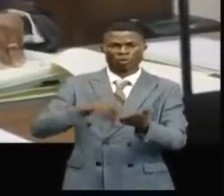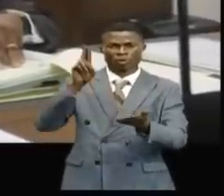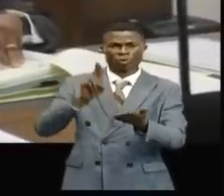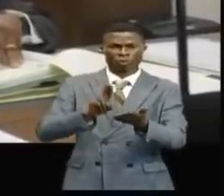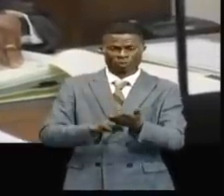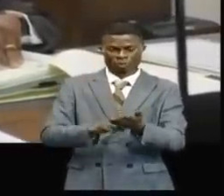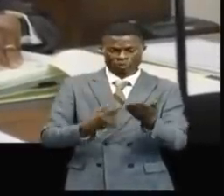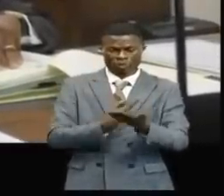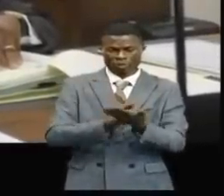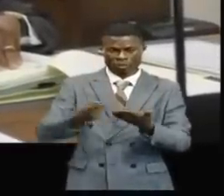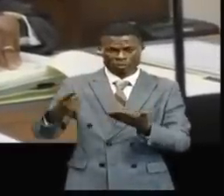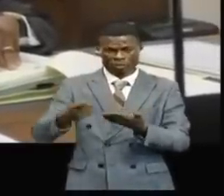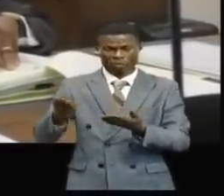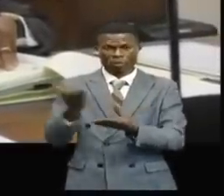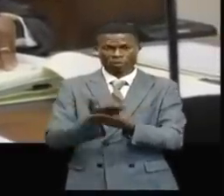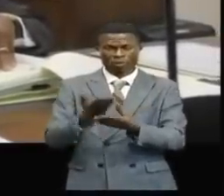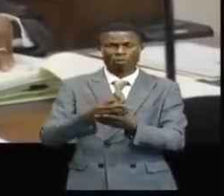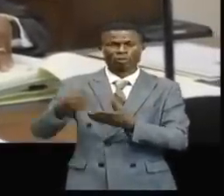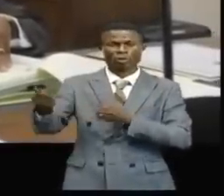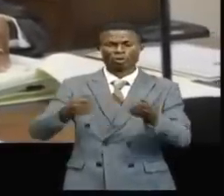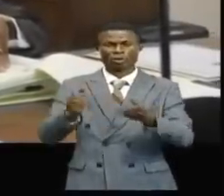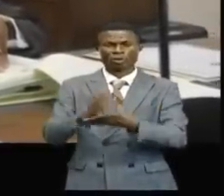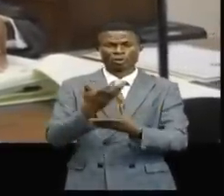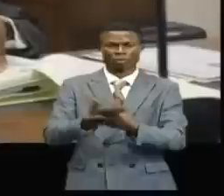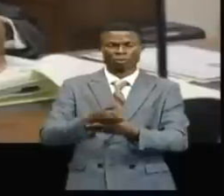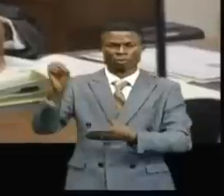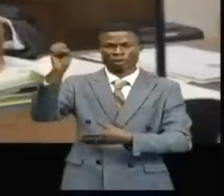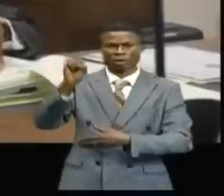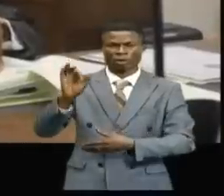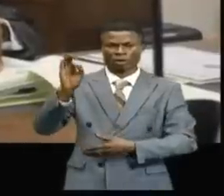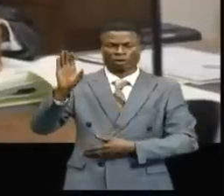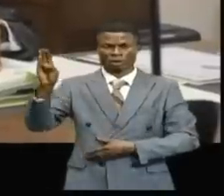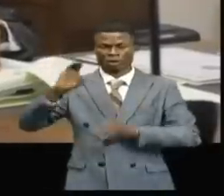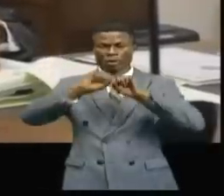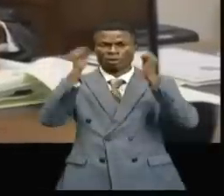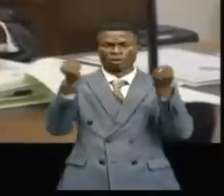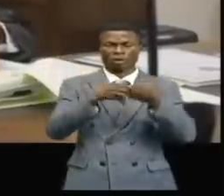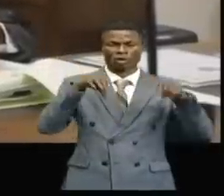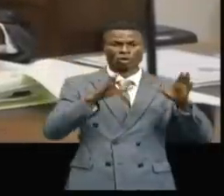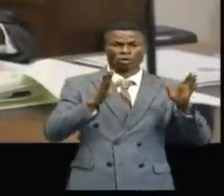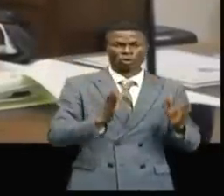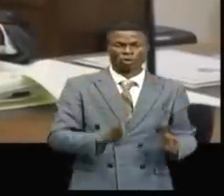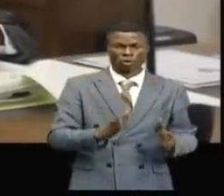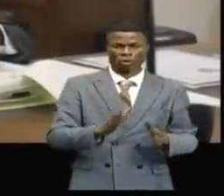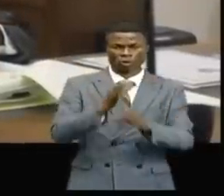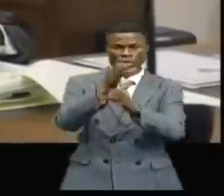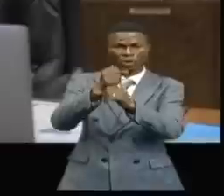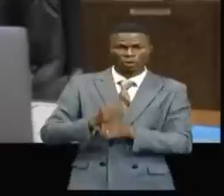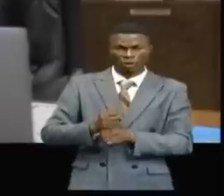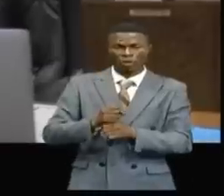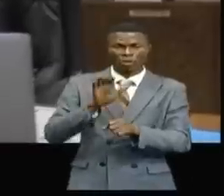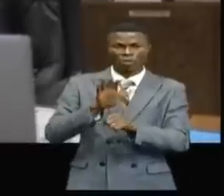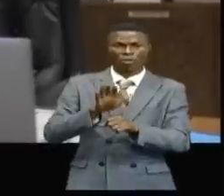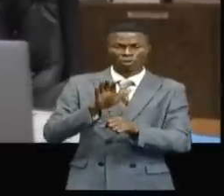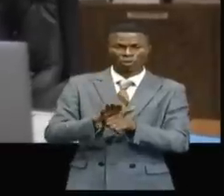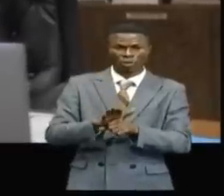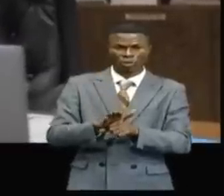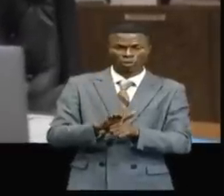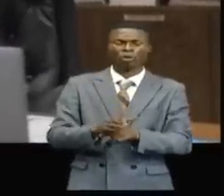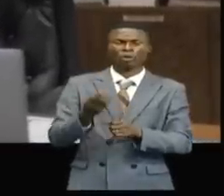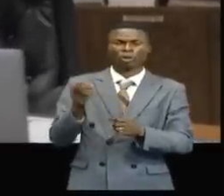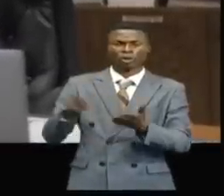cette semaine de contrats de marché entre la CFF et les sociétés congolaises qui ont gagné les différents